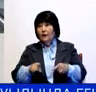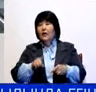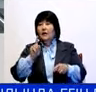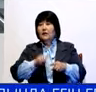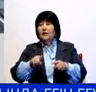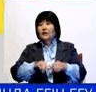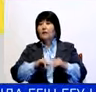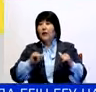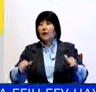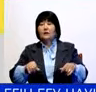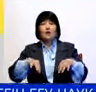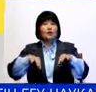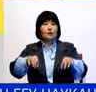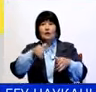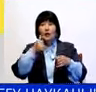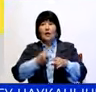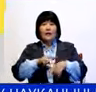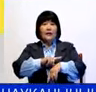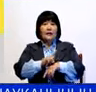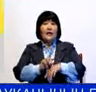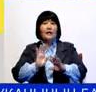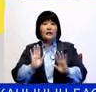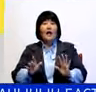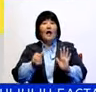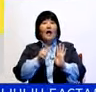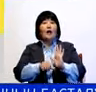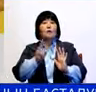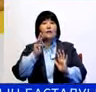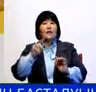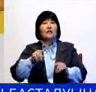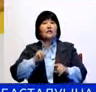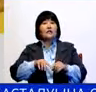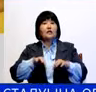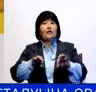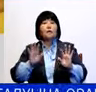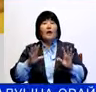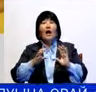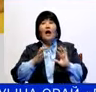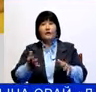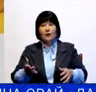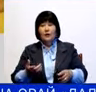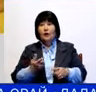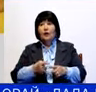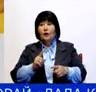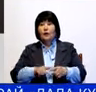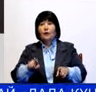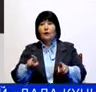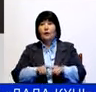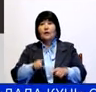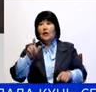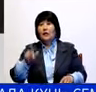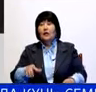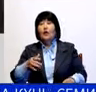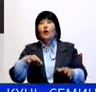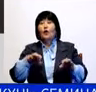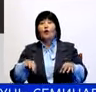жылдамдықты асырып, жүйткіп жүре алмайды. Сағатына тек 60 шақырым жылдамдықпен жүруге арналған автобус бұл. Сондай-ақ есігі толық жабылмаса,